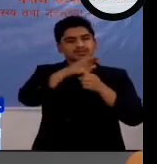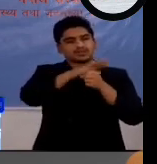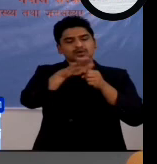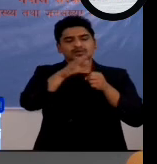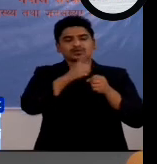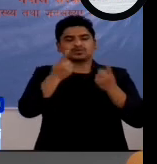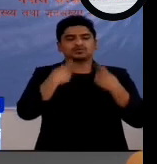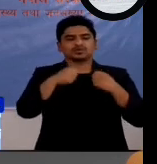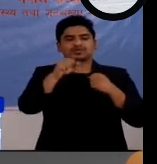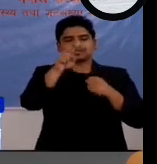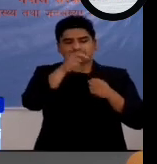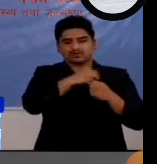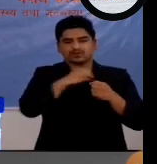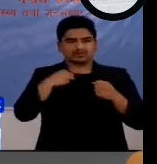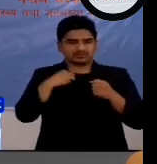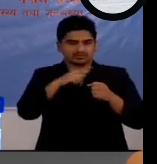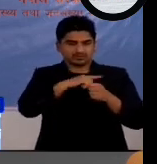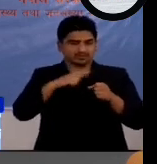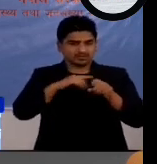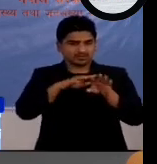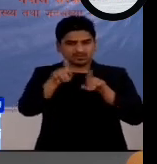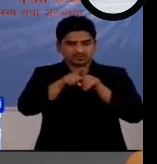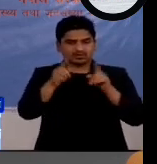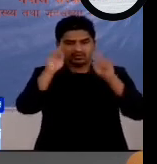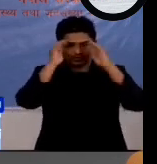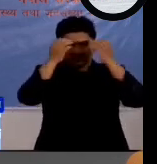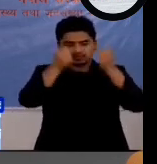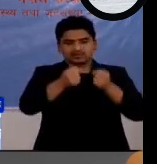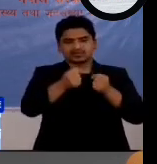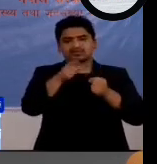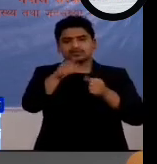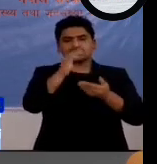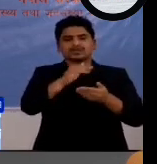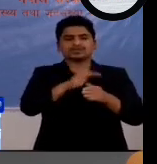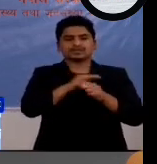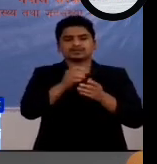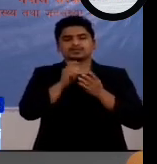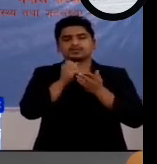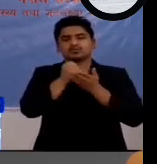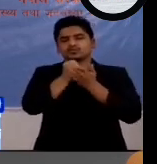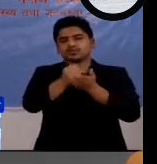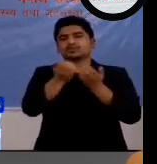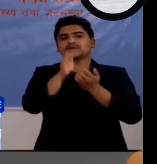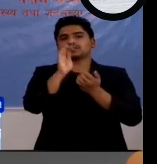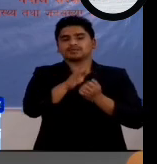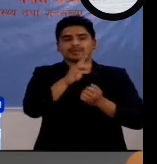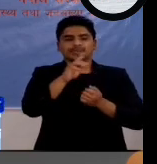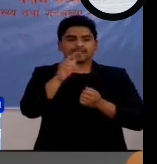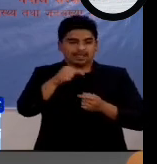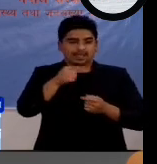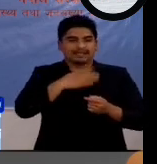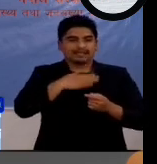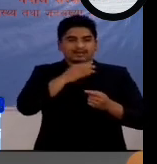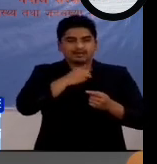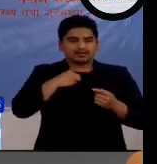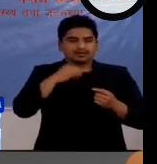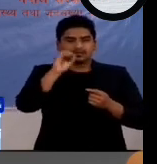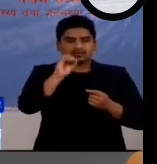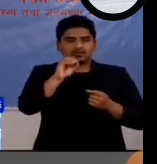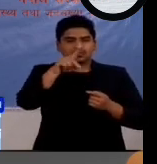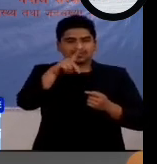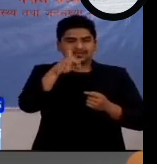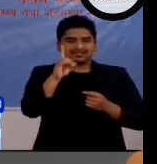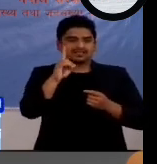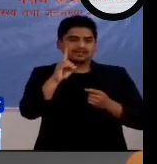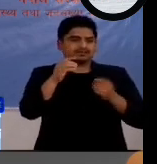देशैभरिका स्वास्थ्य कर्मीहरूले पनि आफू सुरक्षित रहेर तपाईको बच्चालाई समुचित उपचार दिन सक्छन्, त्यो चाहिँ ध्यान दिनु होला। कान्ति बाल अस्पतालको हकमा हाम्रो बहिरङ्ग